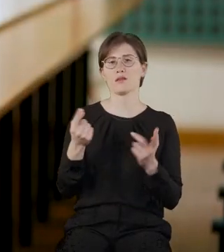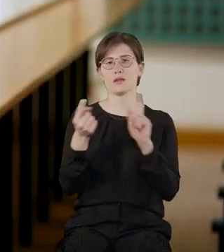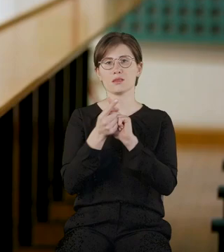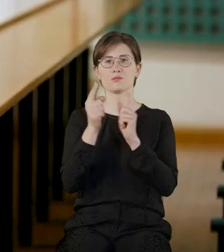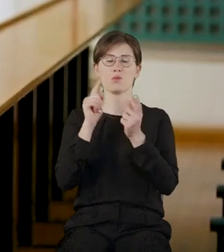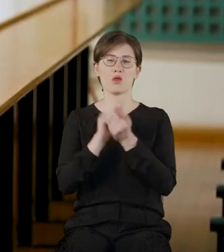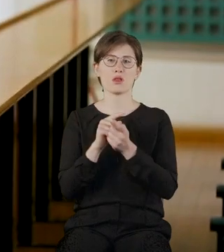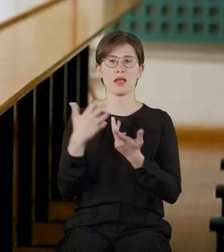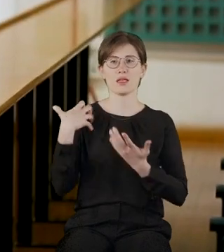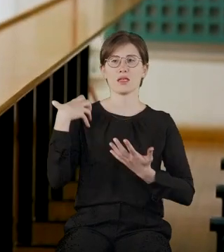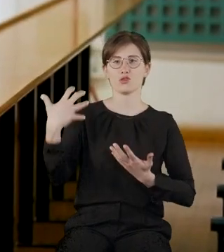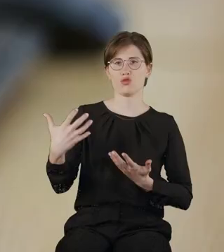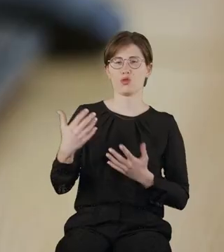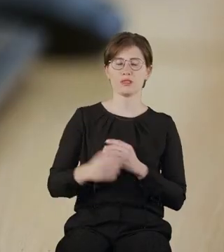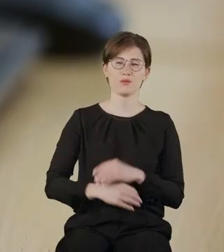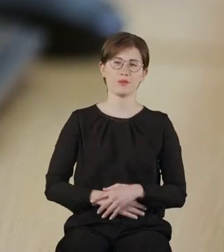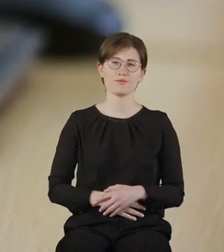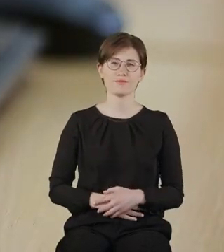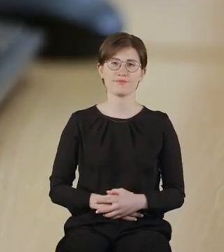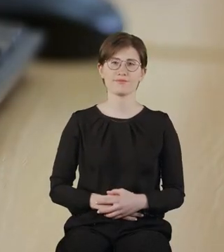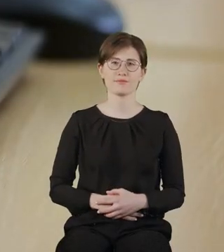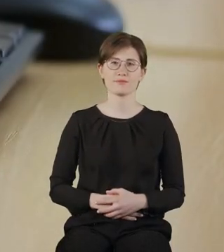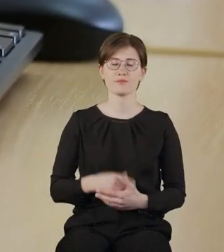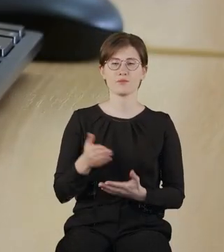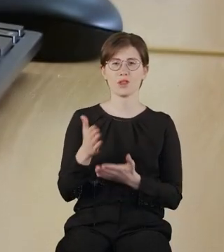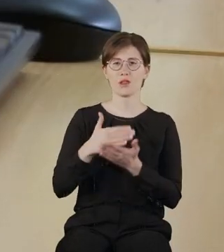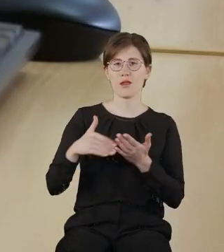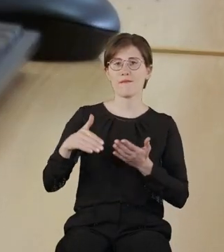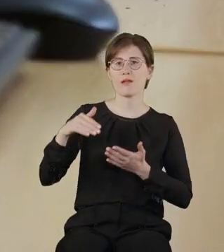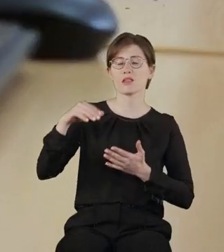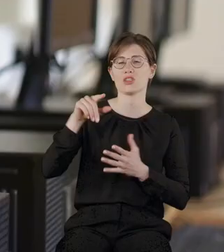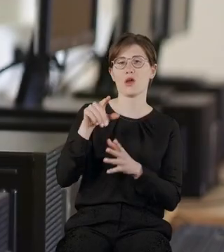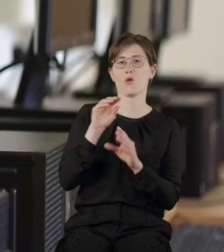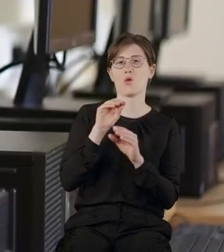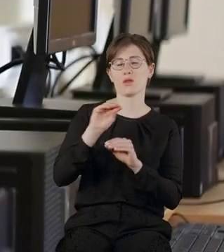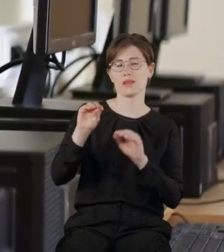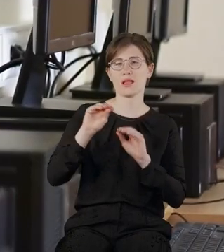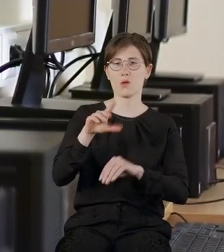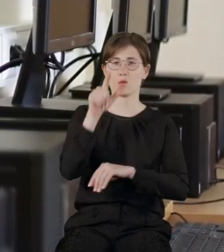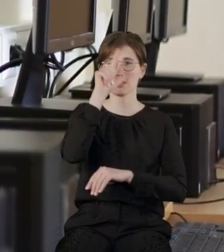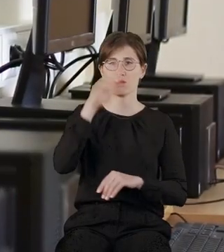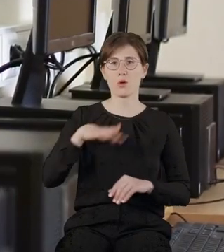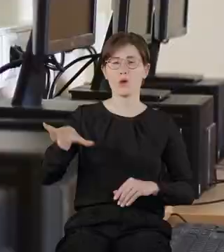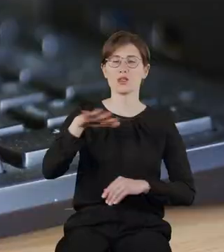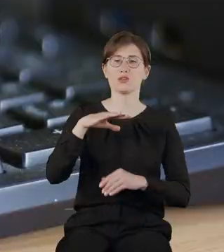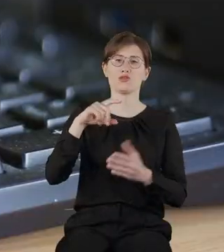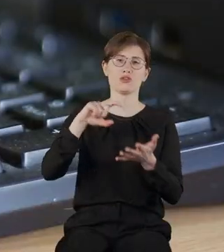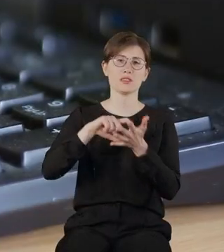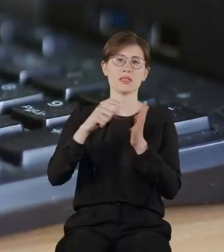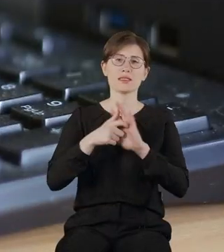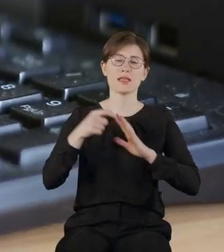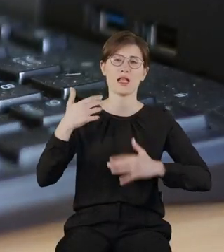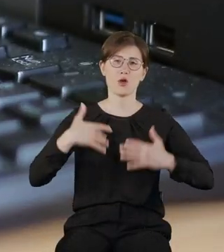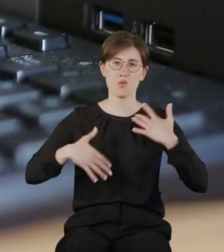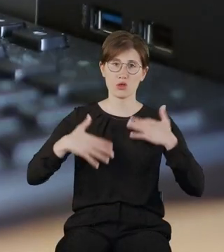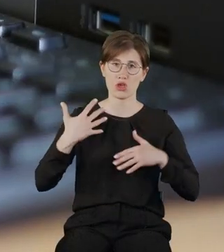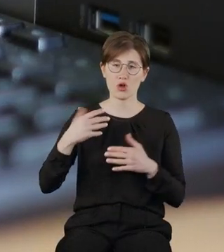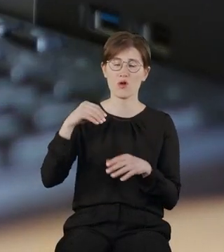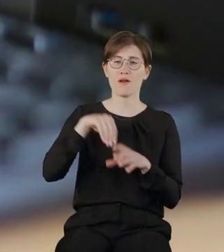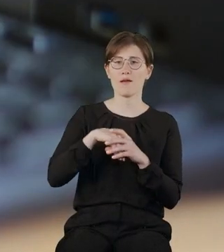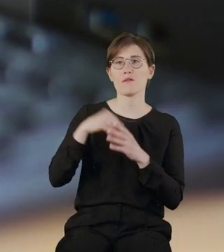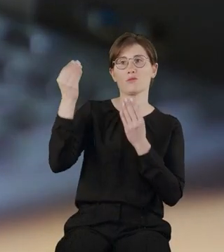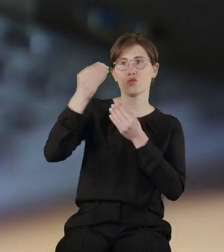spotkania z gośćmi wydziału. Wydział Nauk Społecznych dysponuje licznymi pracowniami komputerowymi, które służą nie tylko do